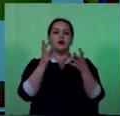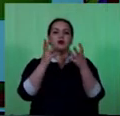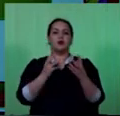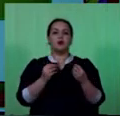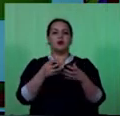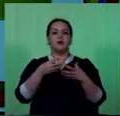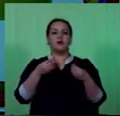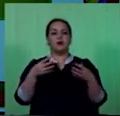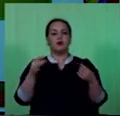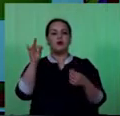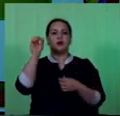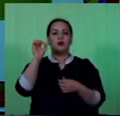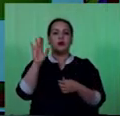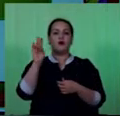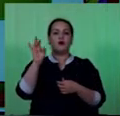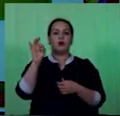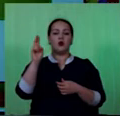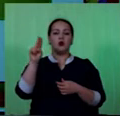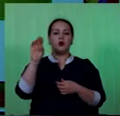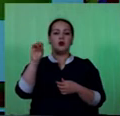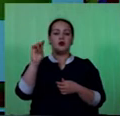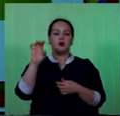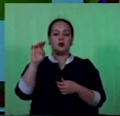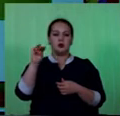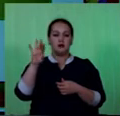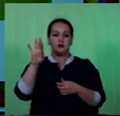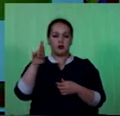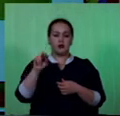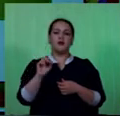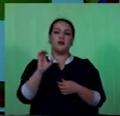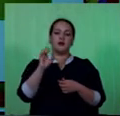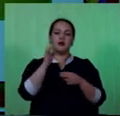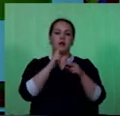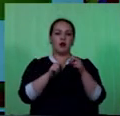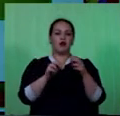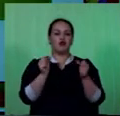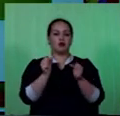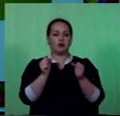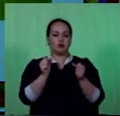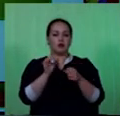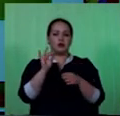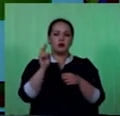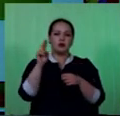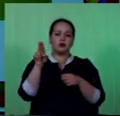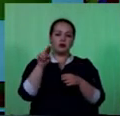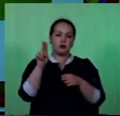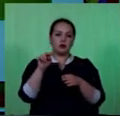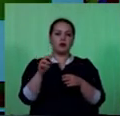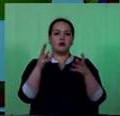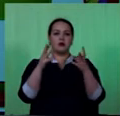весеннего равноденствия c день окончание зимы d-day